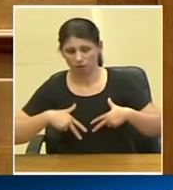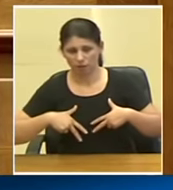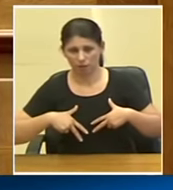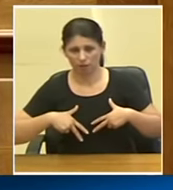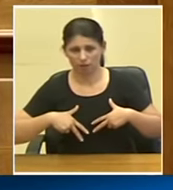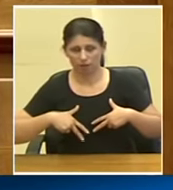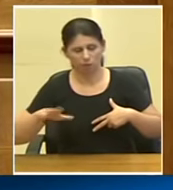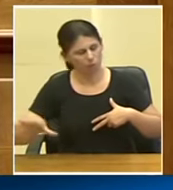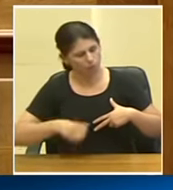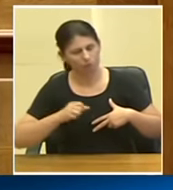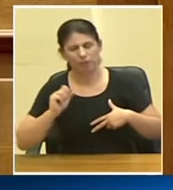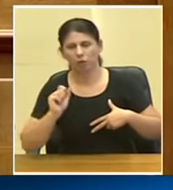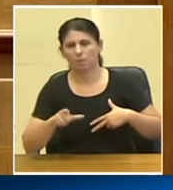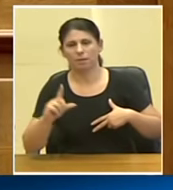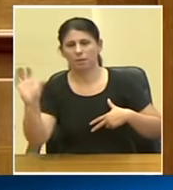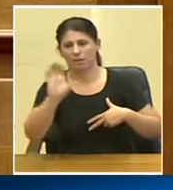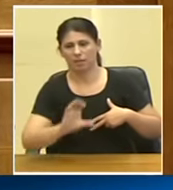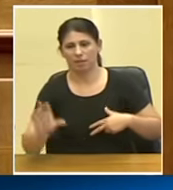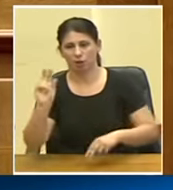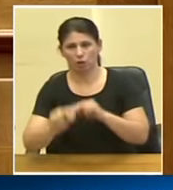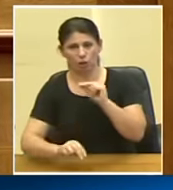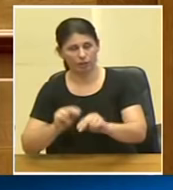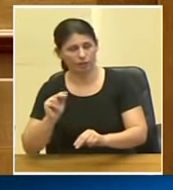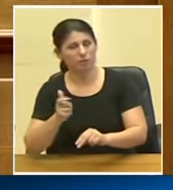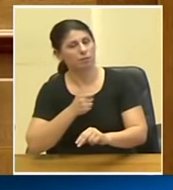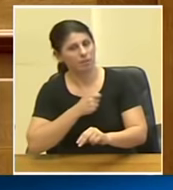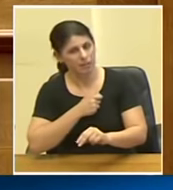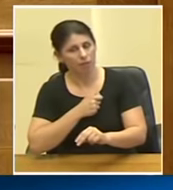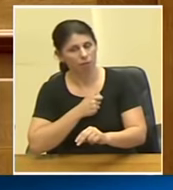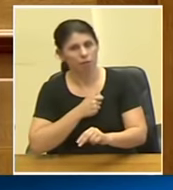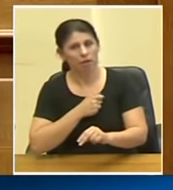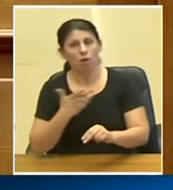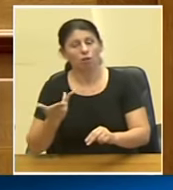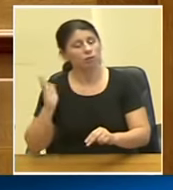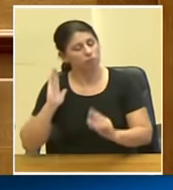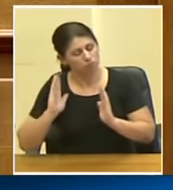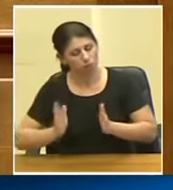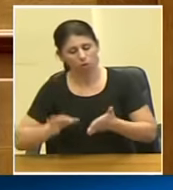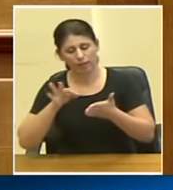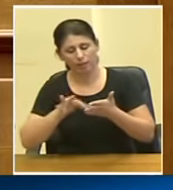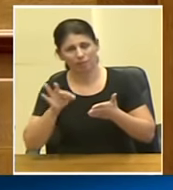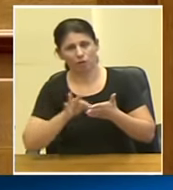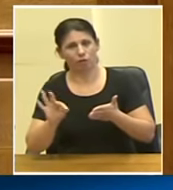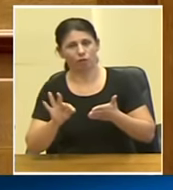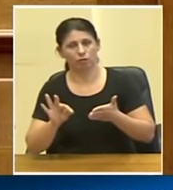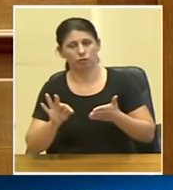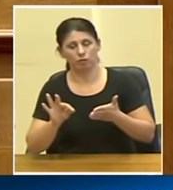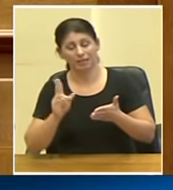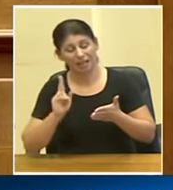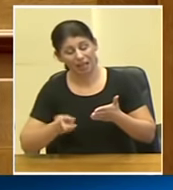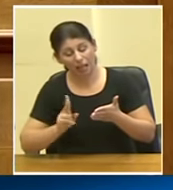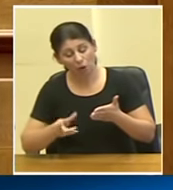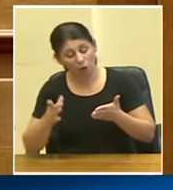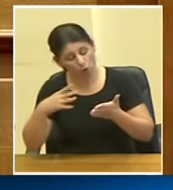το μήνυμα από τις ευρωεκλογές και θεωρεί ότι μπορεί να διορθώσει τα κακά